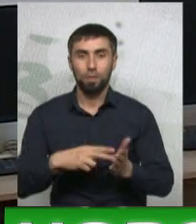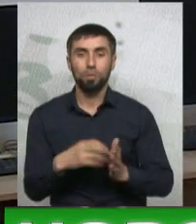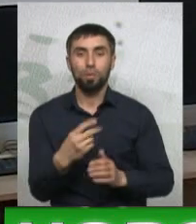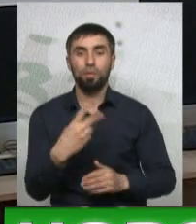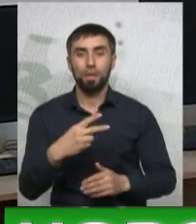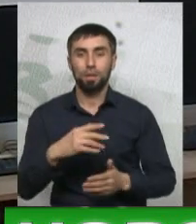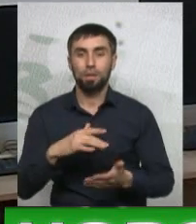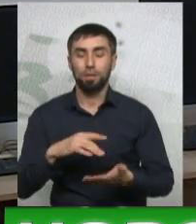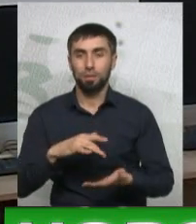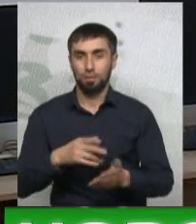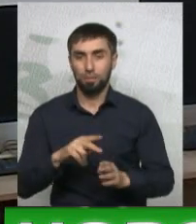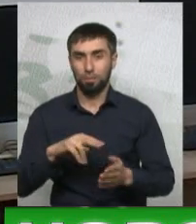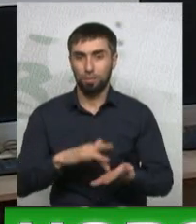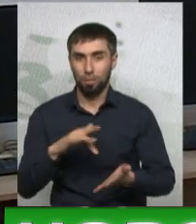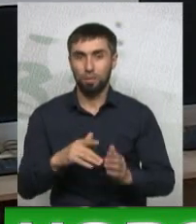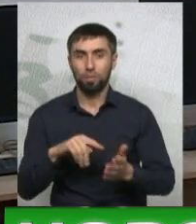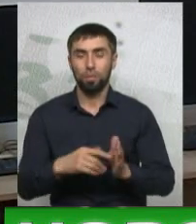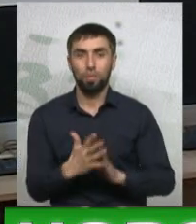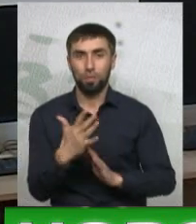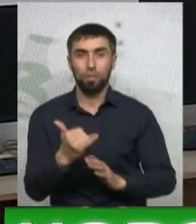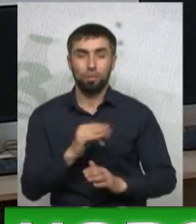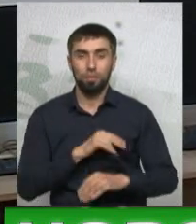20 центров точка роста. Работа уже ведется.